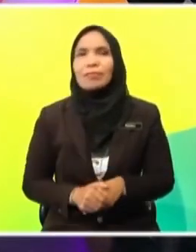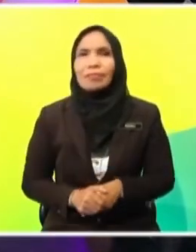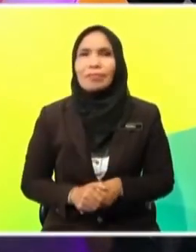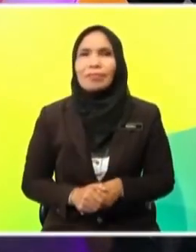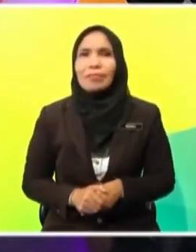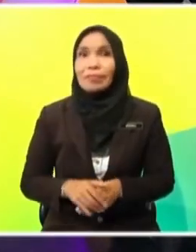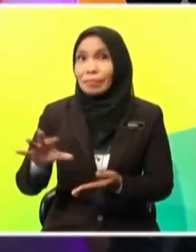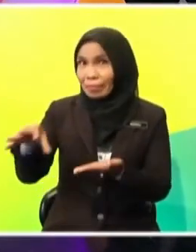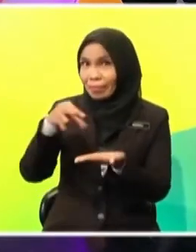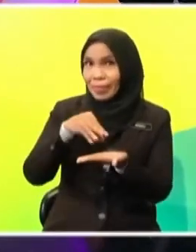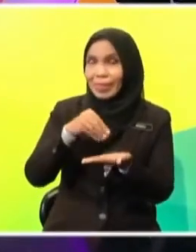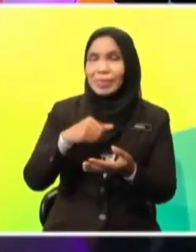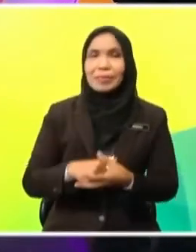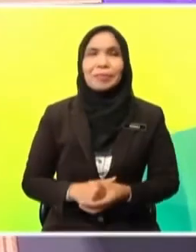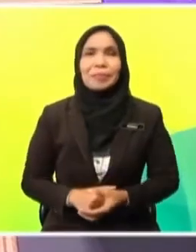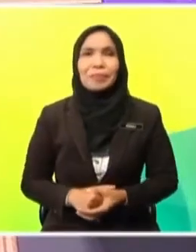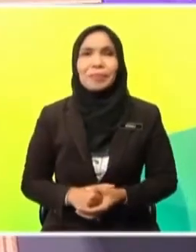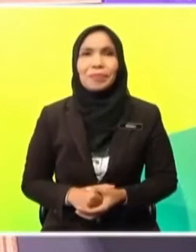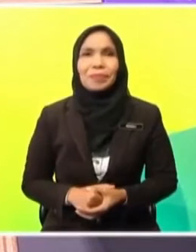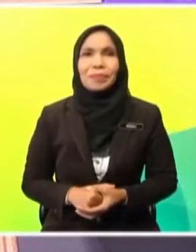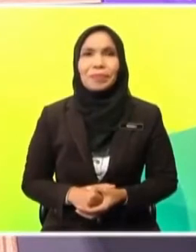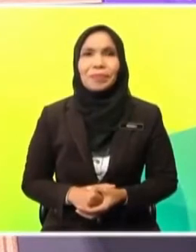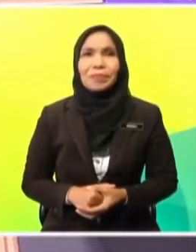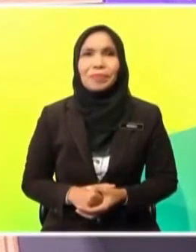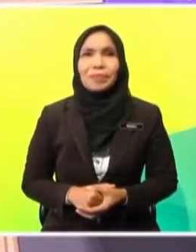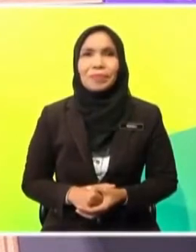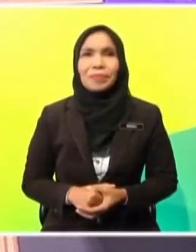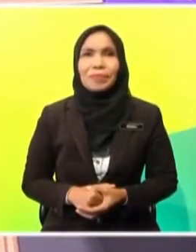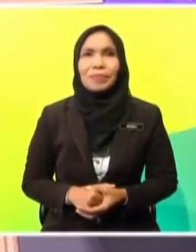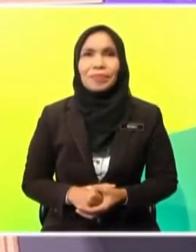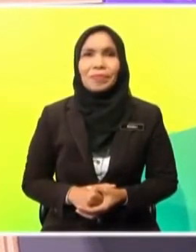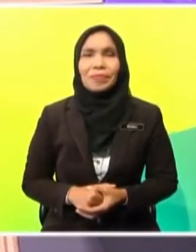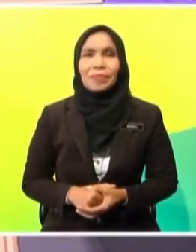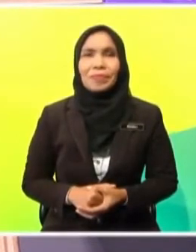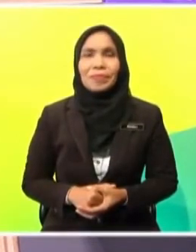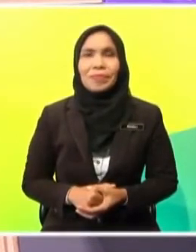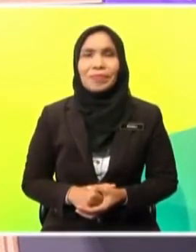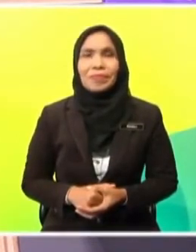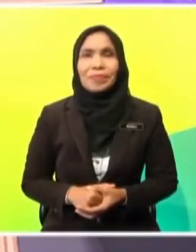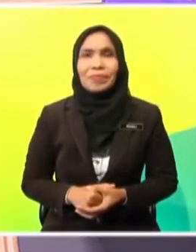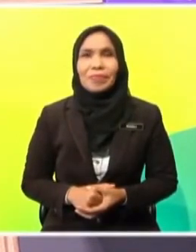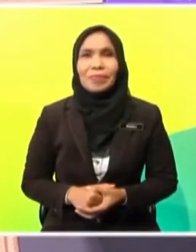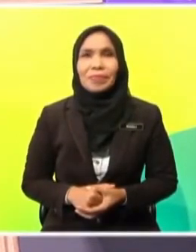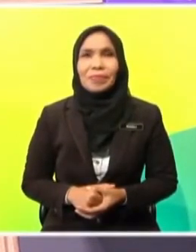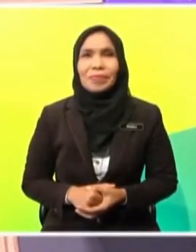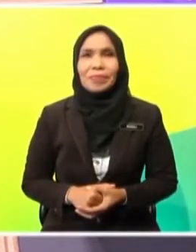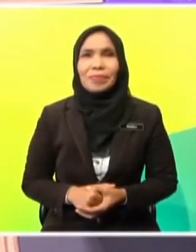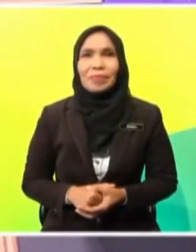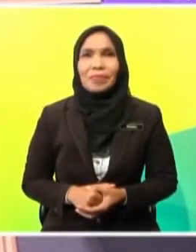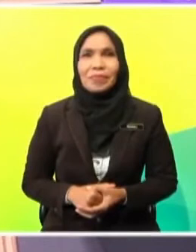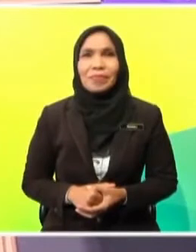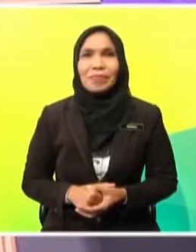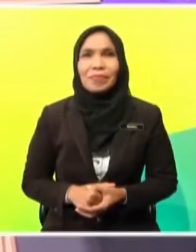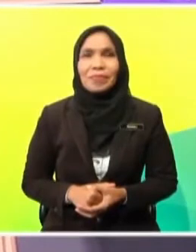Silet salin kayu-kayu cepat setumpuk seketika minta Chandra Zoom saja di